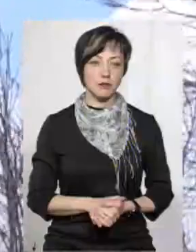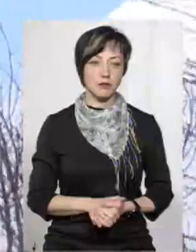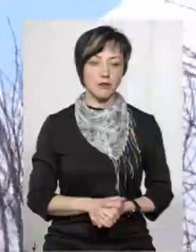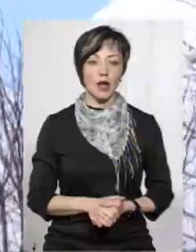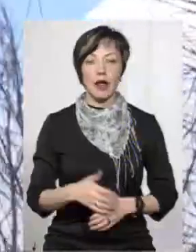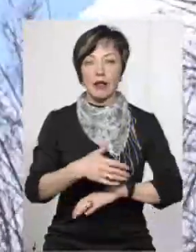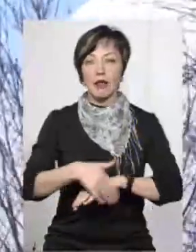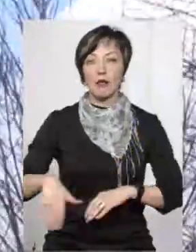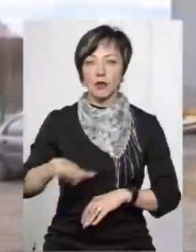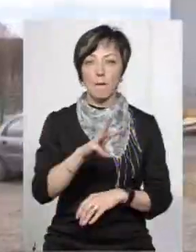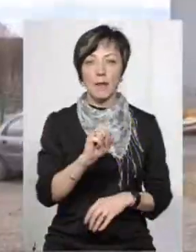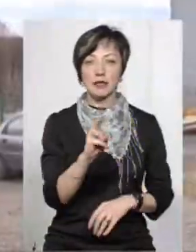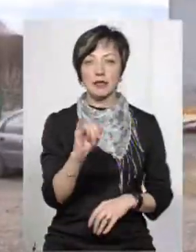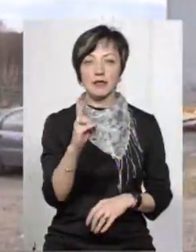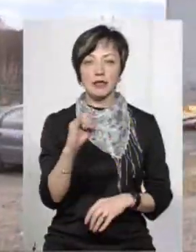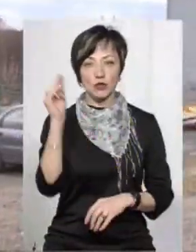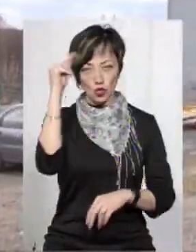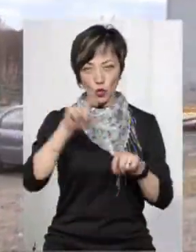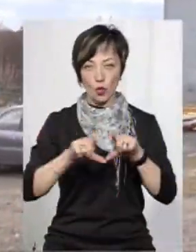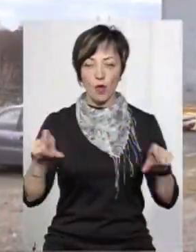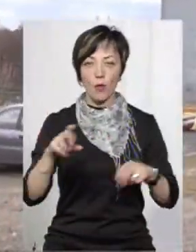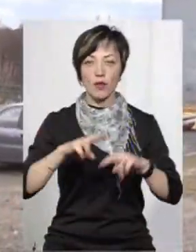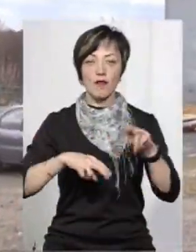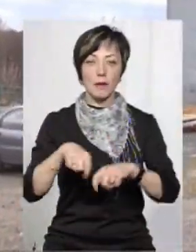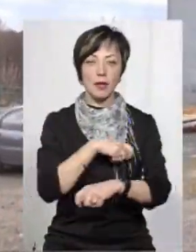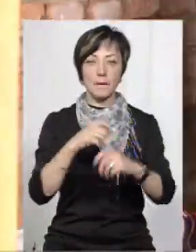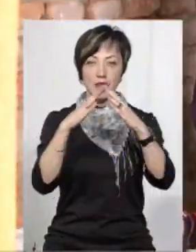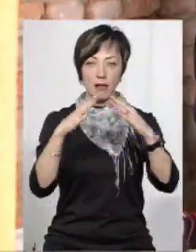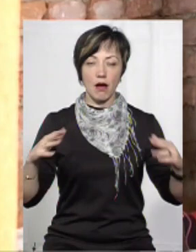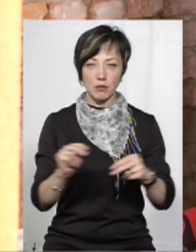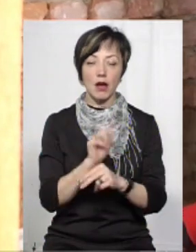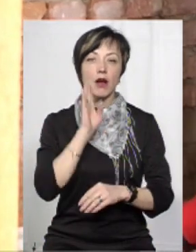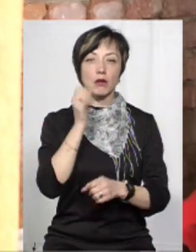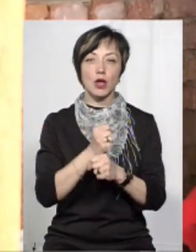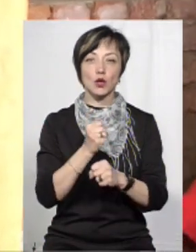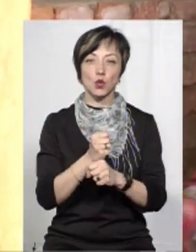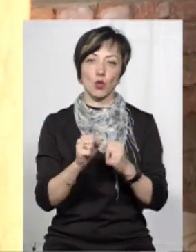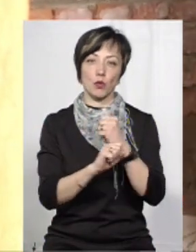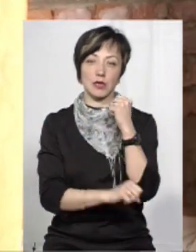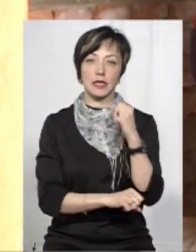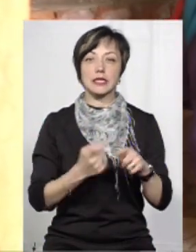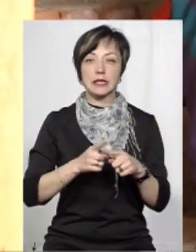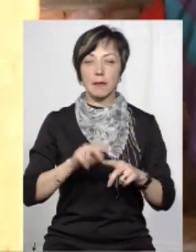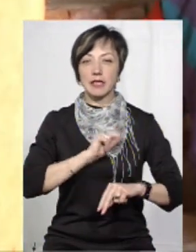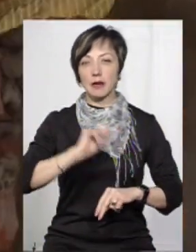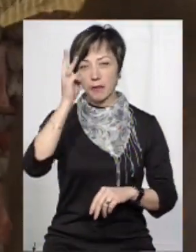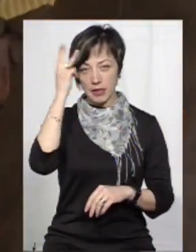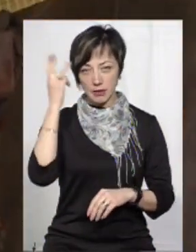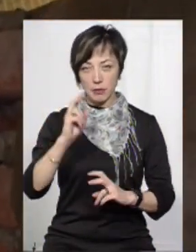На подвір'ї Мецьковецької школи будівельні матеріали для перекриття даху. Там від ранку працюють будівельники. Це працівники